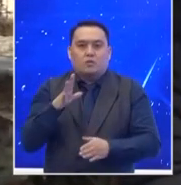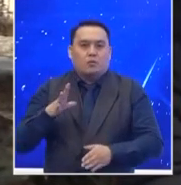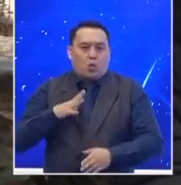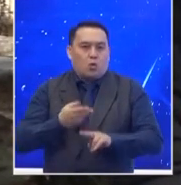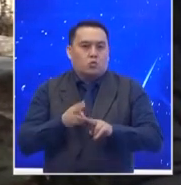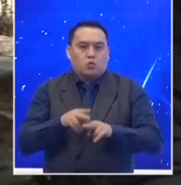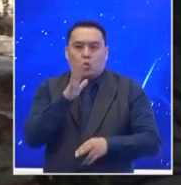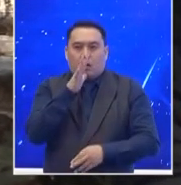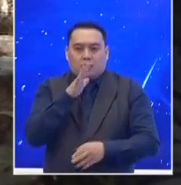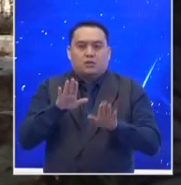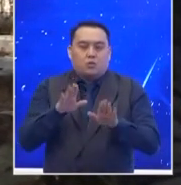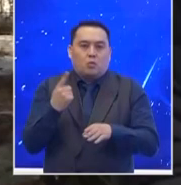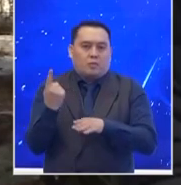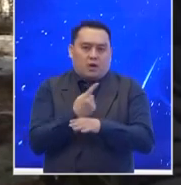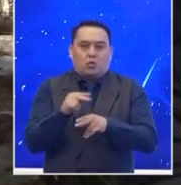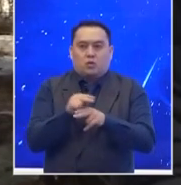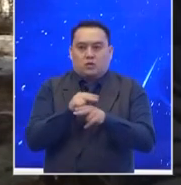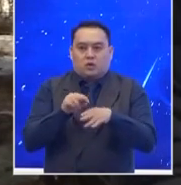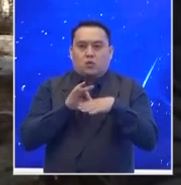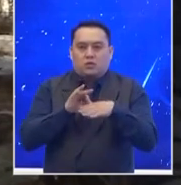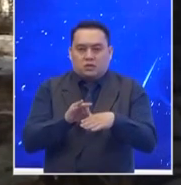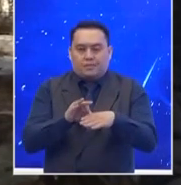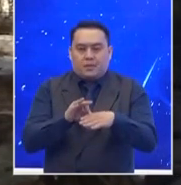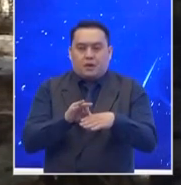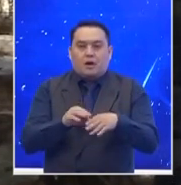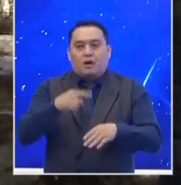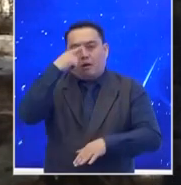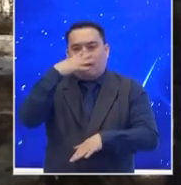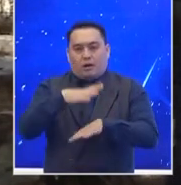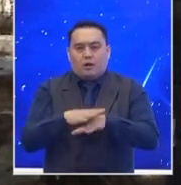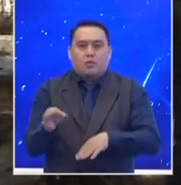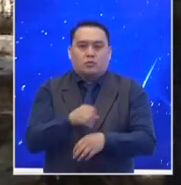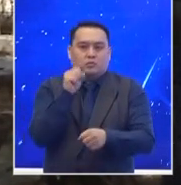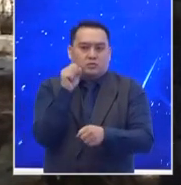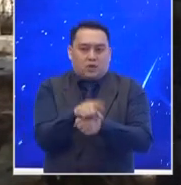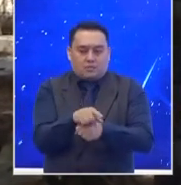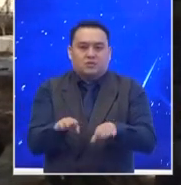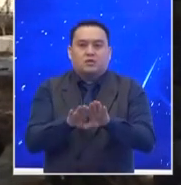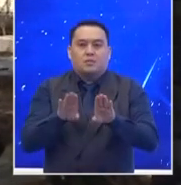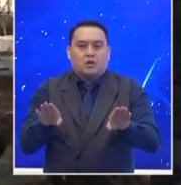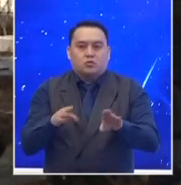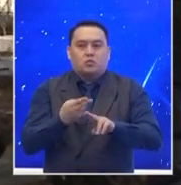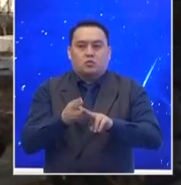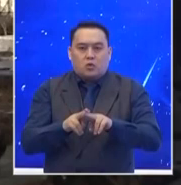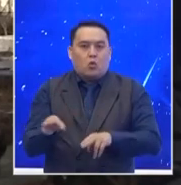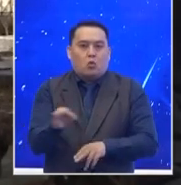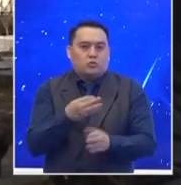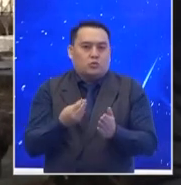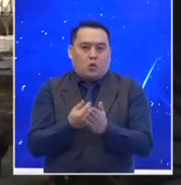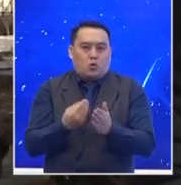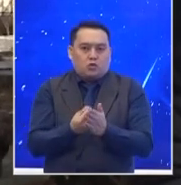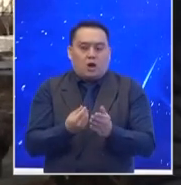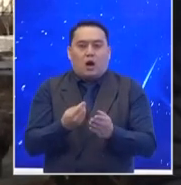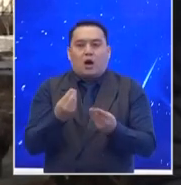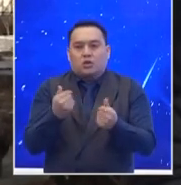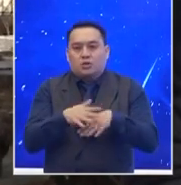уақыт аралығында тек бір-ақ рет жөндеуден өткізілген. Өңір басшысы Амандық Баталовтың тапсырмасына сәйкес, биыл облыстық бюджеттен қаражат